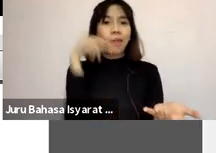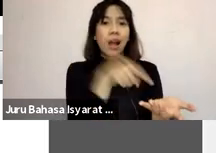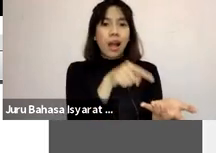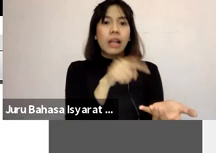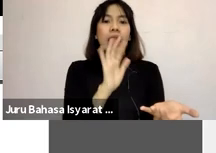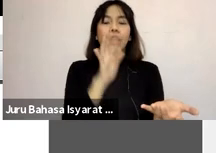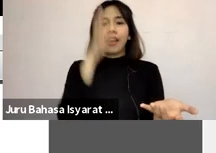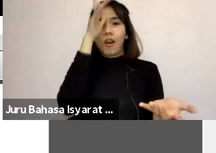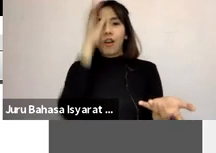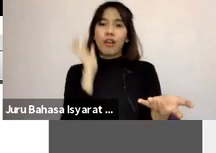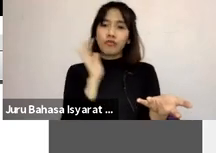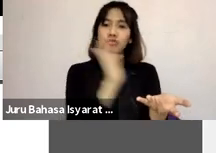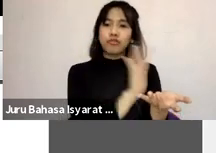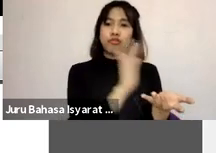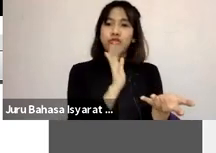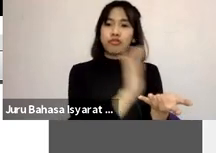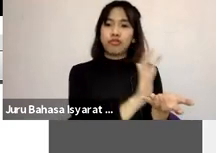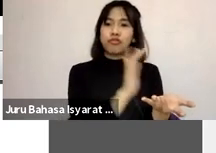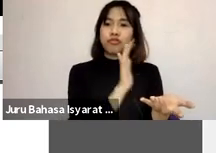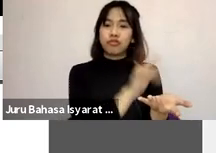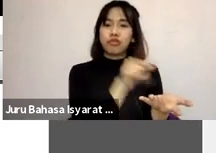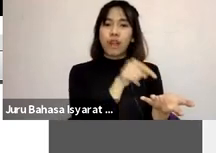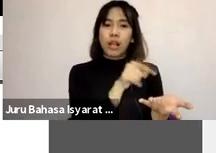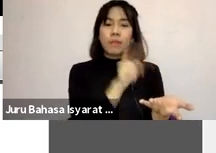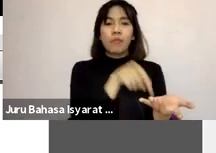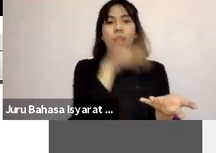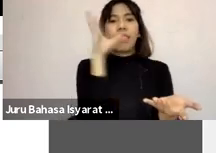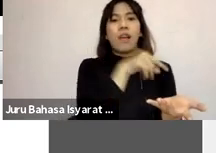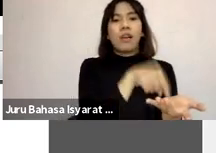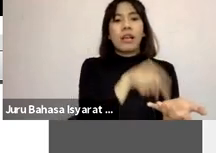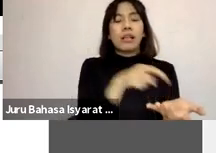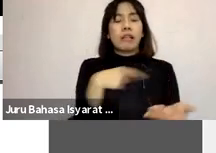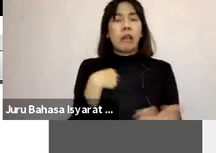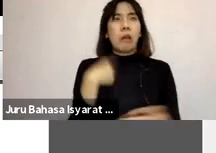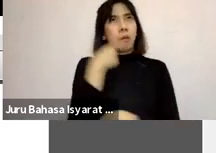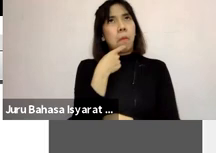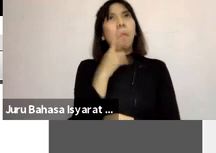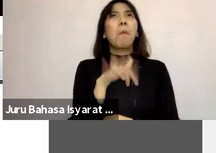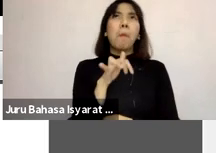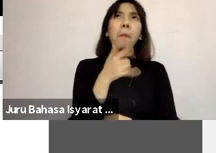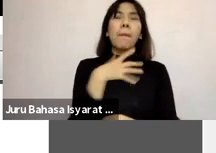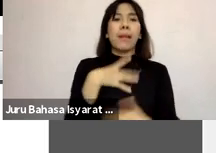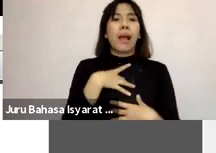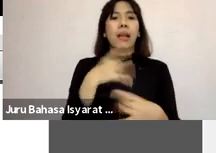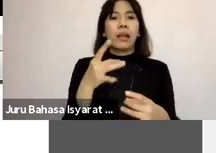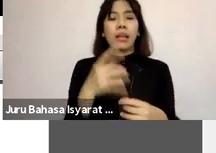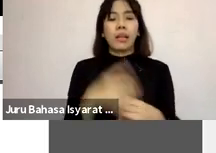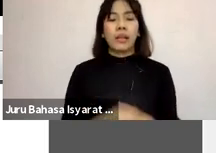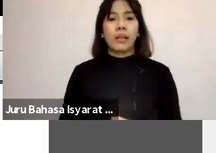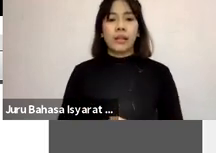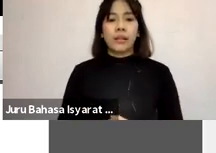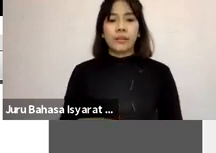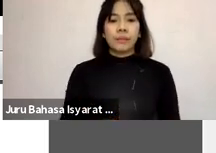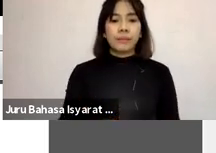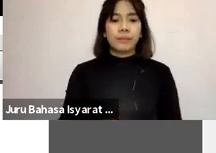akan bertelur di sana karena sudah tahu bahwa ada satu telur di sana itu pengaruh dengan harapan